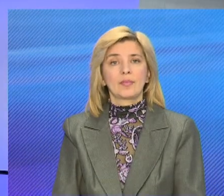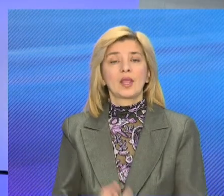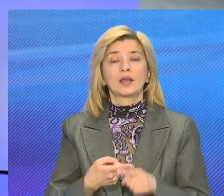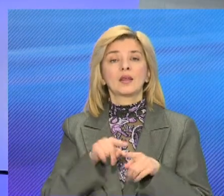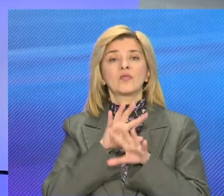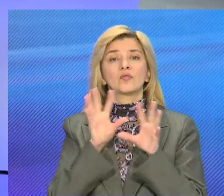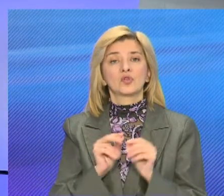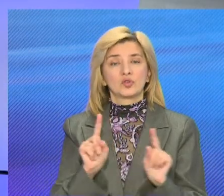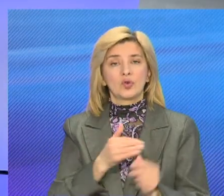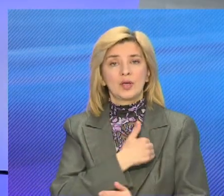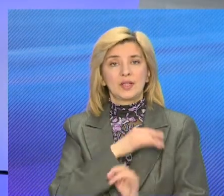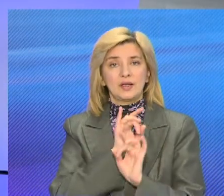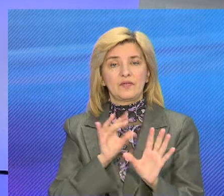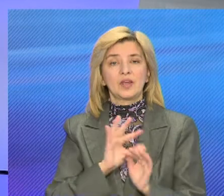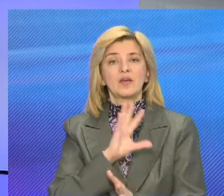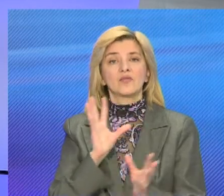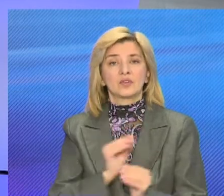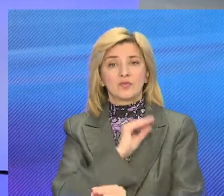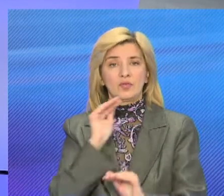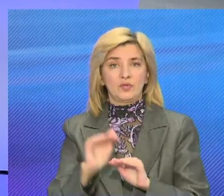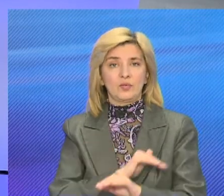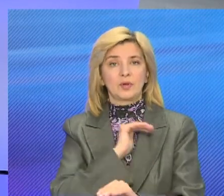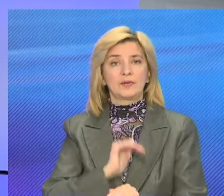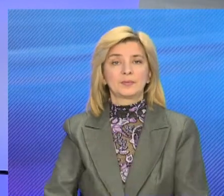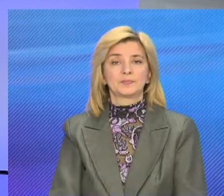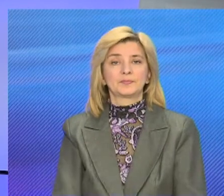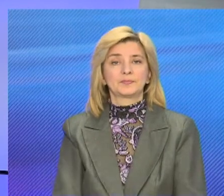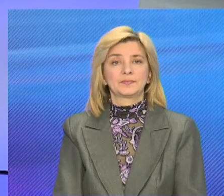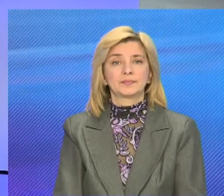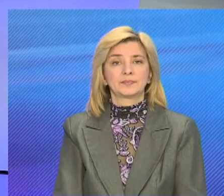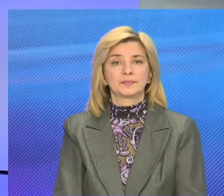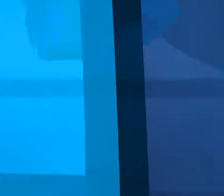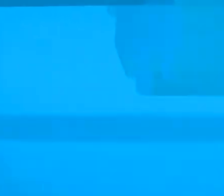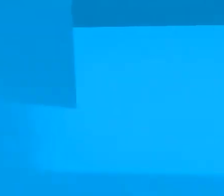И это все, что мы хотели рассказать. Развитываемся. До наступных встреч у эфира.